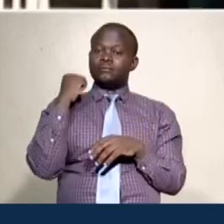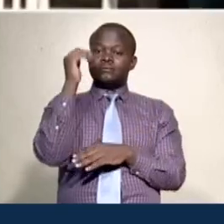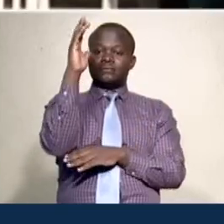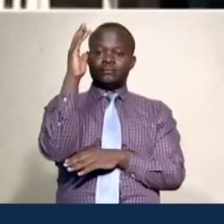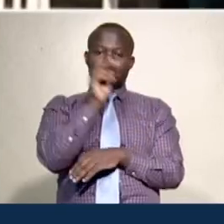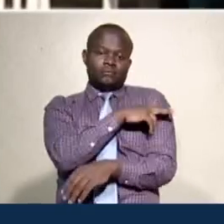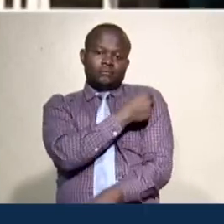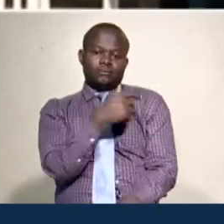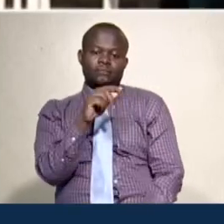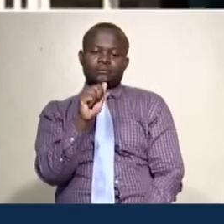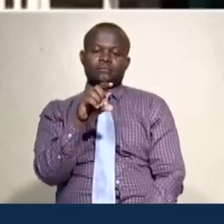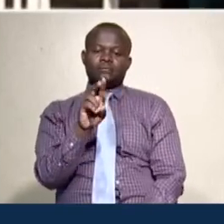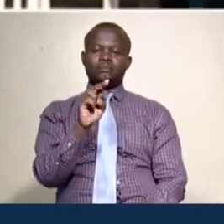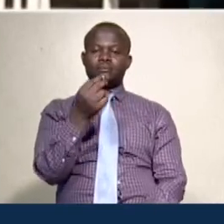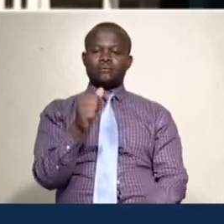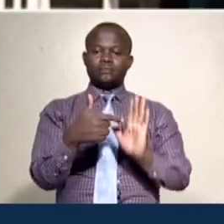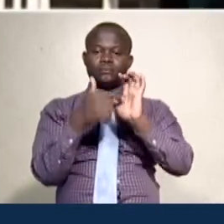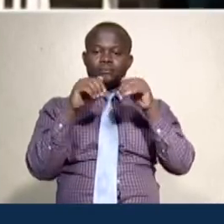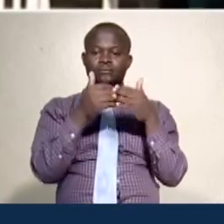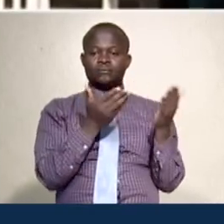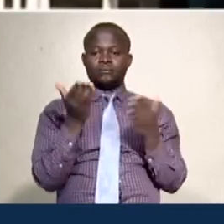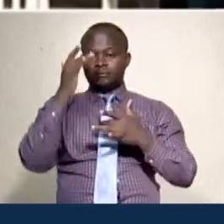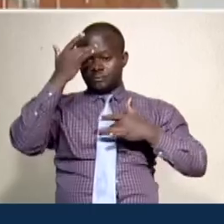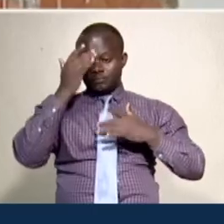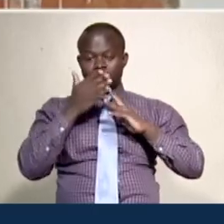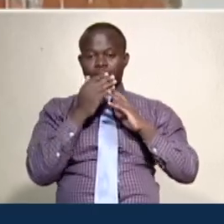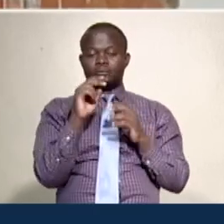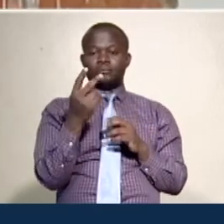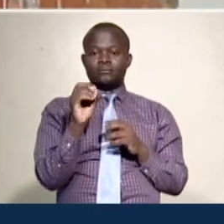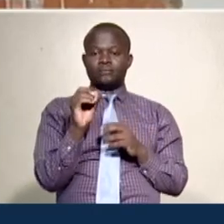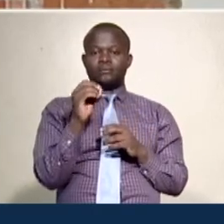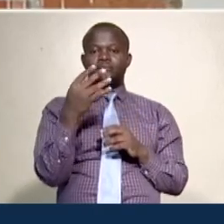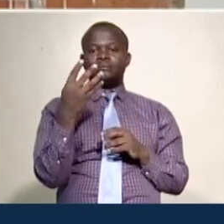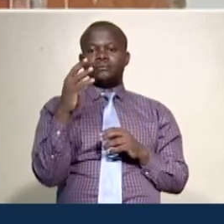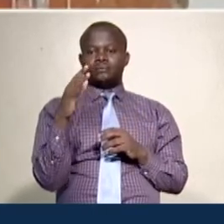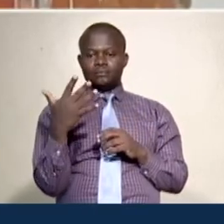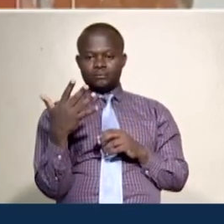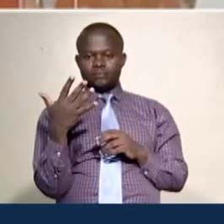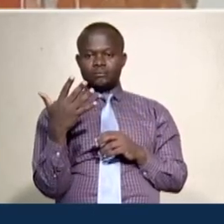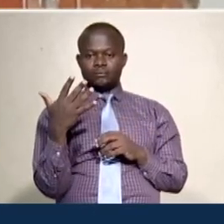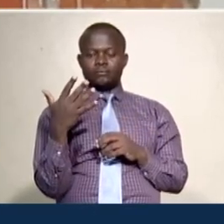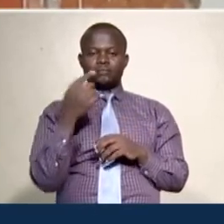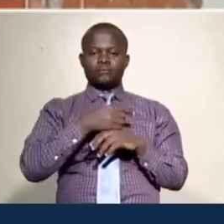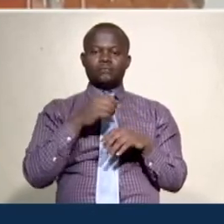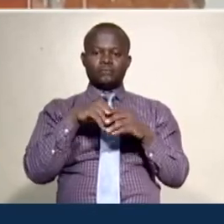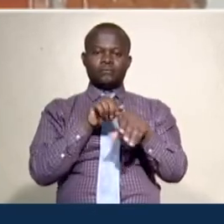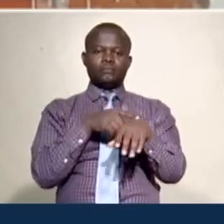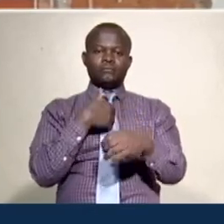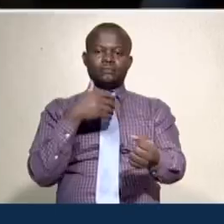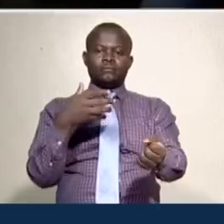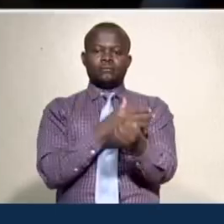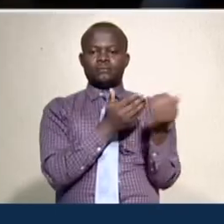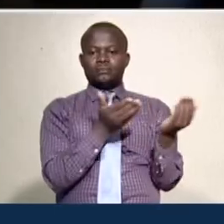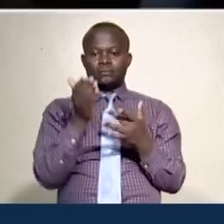Ibi bitaro bya Kaduha ubuyobozi bwabyo bugaragaza ko byakira abarwayi bari hagati ya 2,245 ku munsi. Ni mu gihe bifite ubushobozi bwo